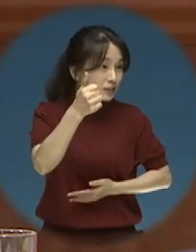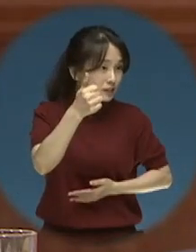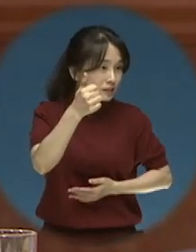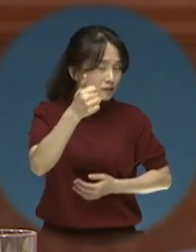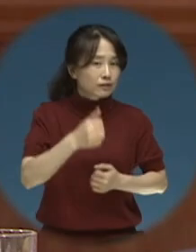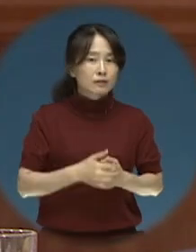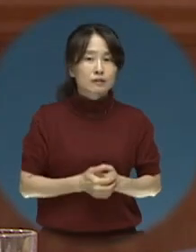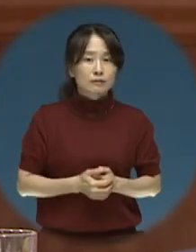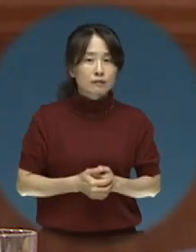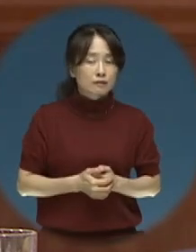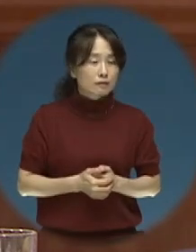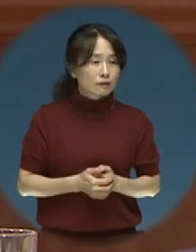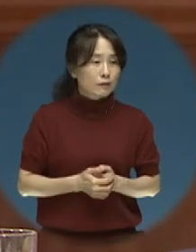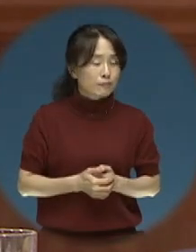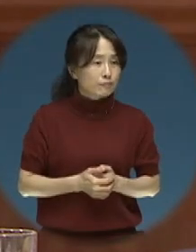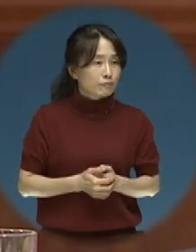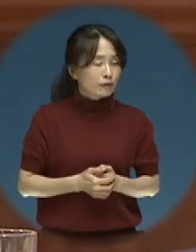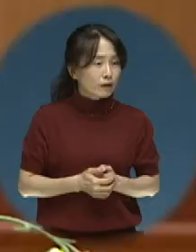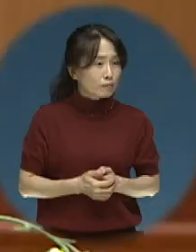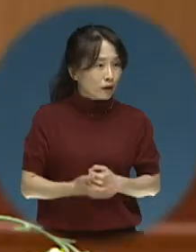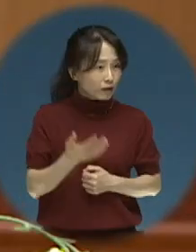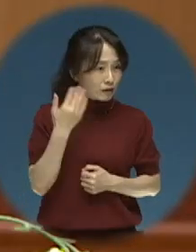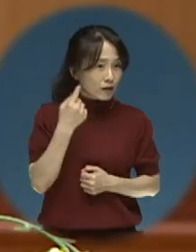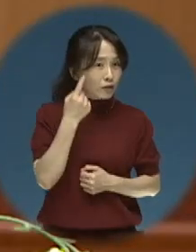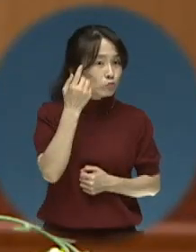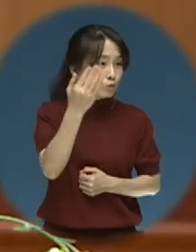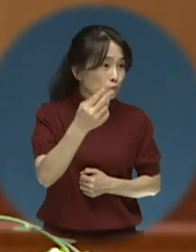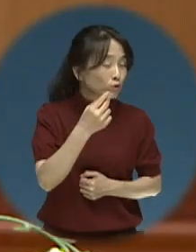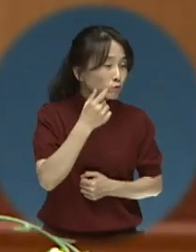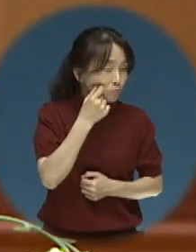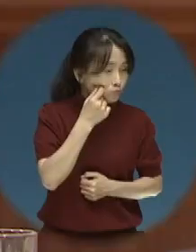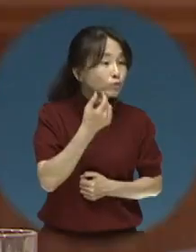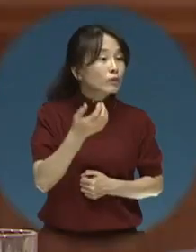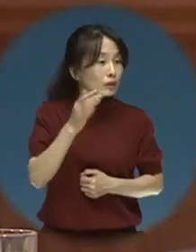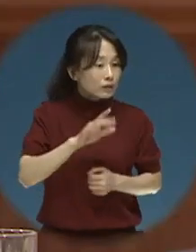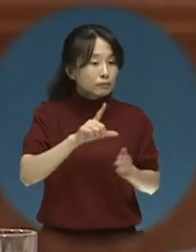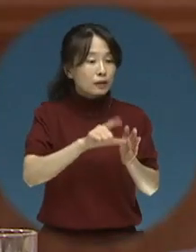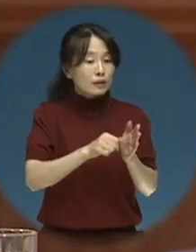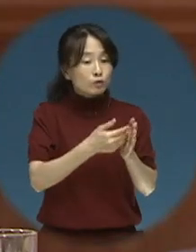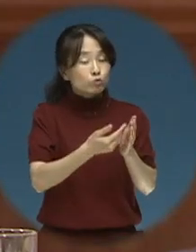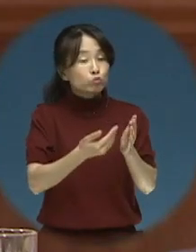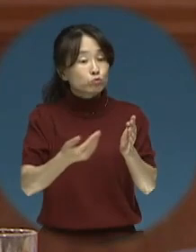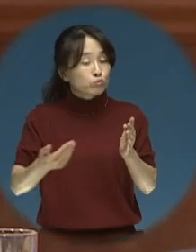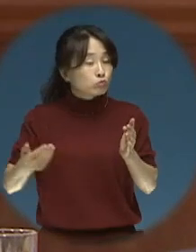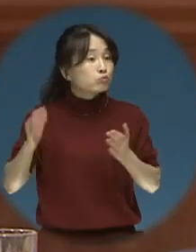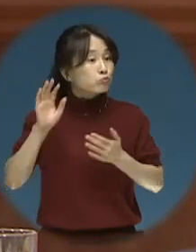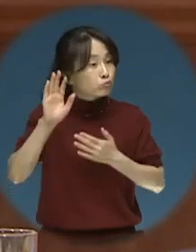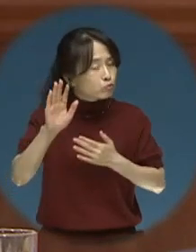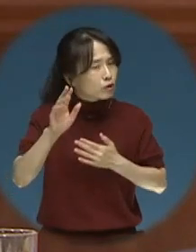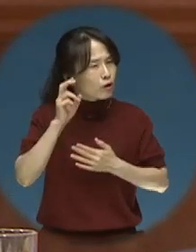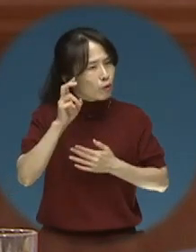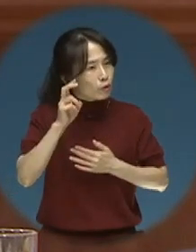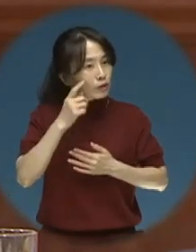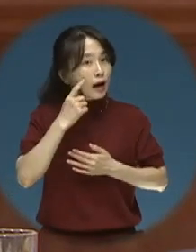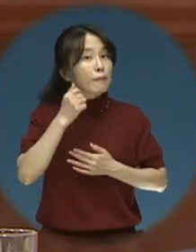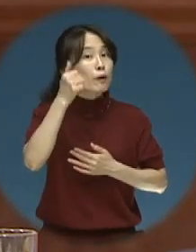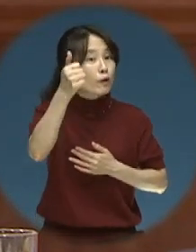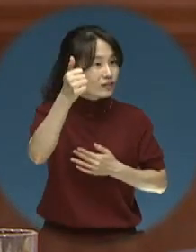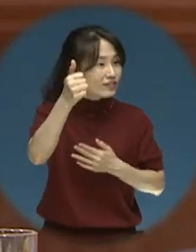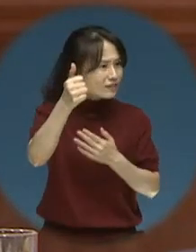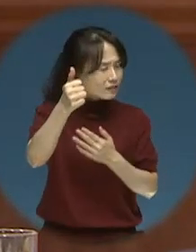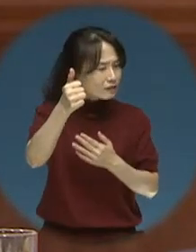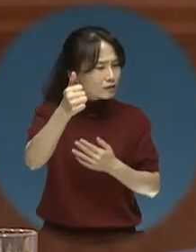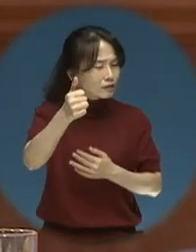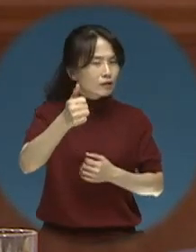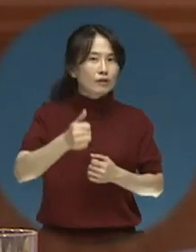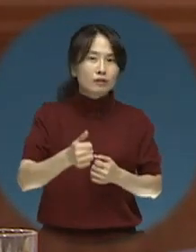당장은 아마 절대 여쭤보지 못했을 거예요. 네, 네. 세월이 좀 흐른 뒤라도 네. 혹시 아버님한테